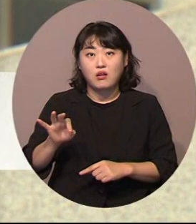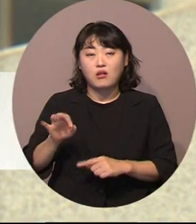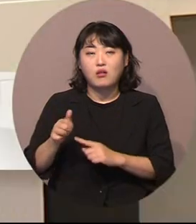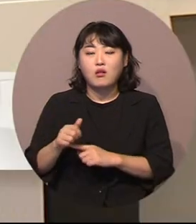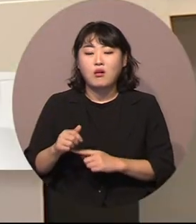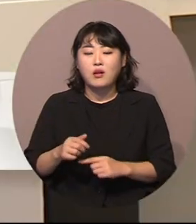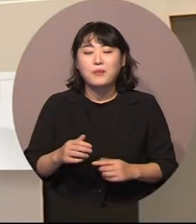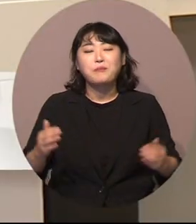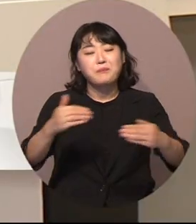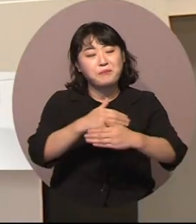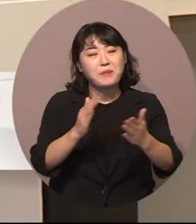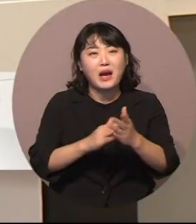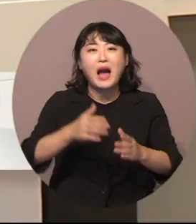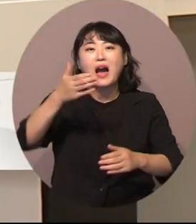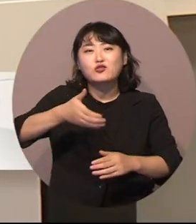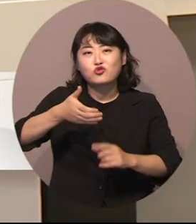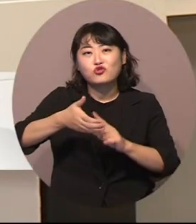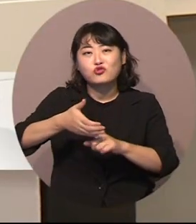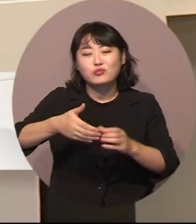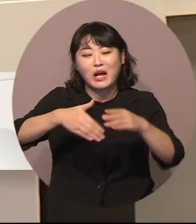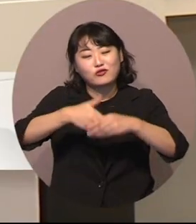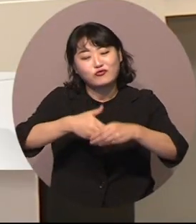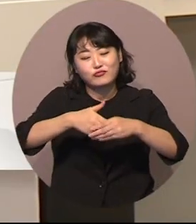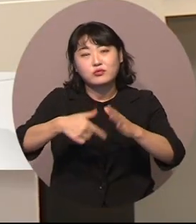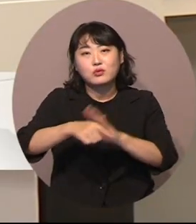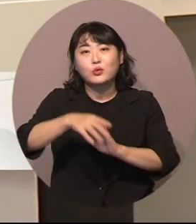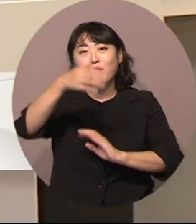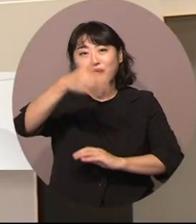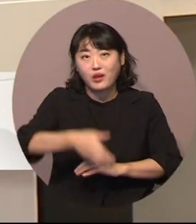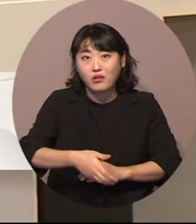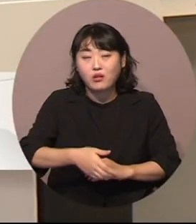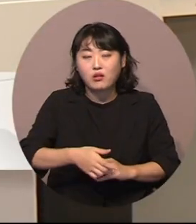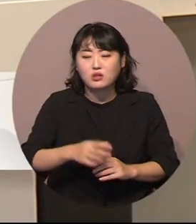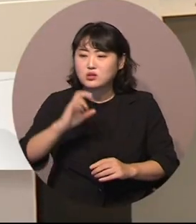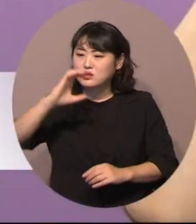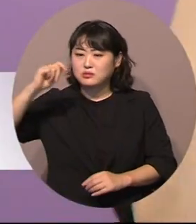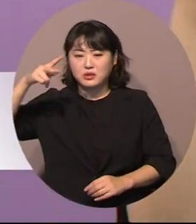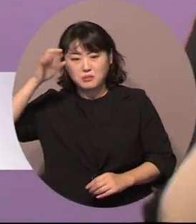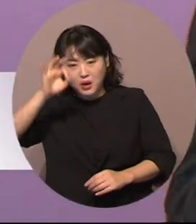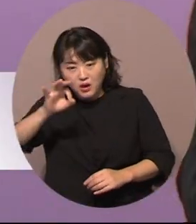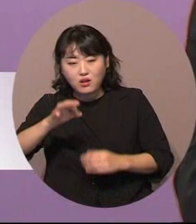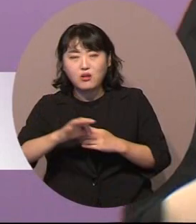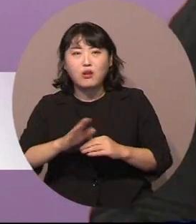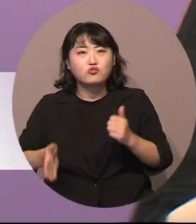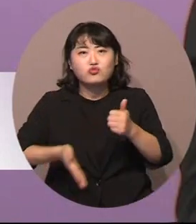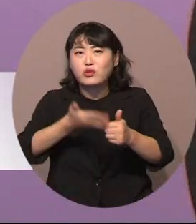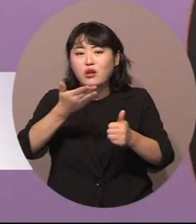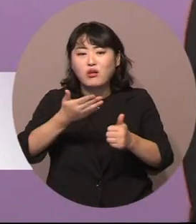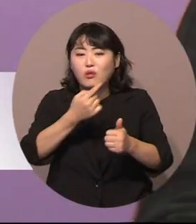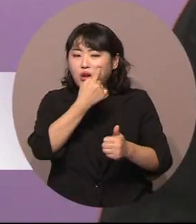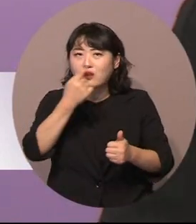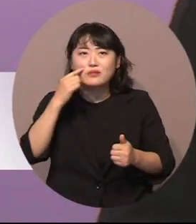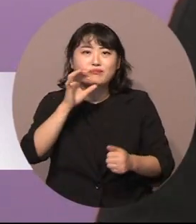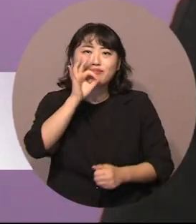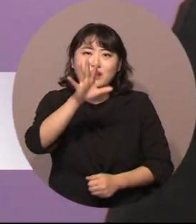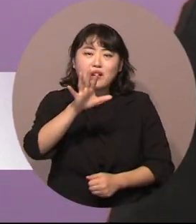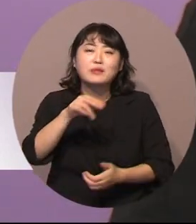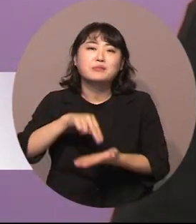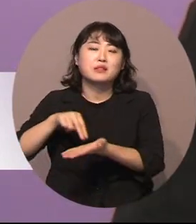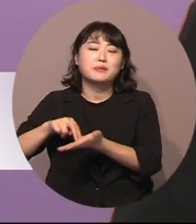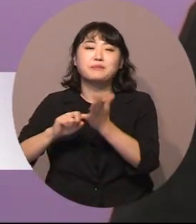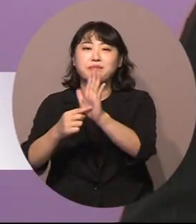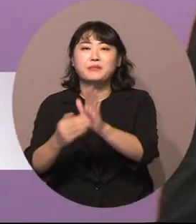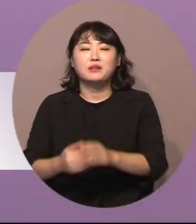포옹한 뒤 악수하려고 손을 내린 것이라며 CCTV 영상을 보더라도 추행 행위가 입증되지 않는다고